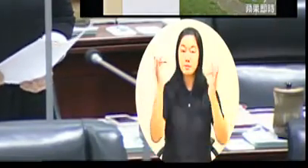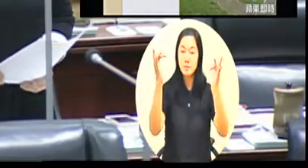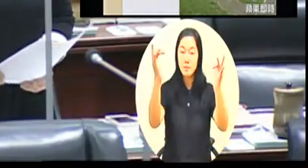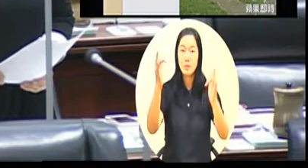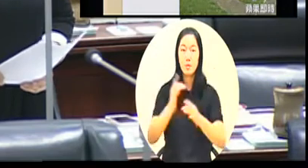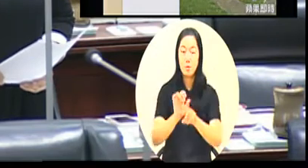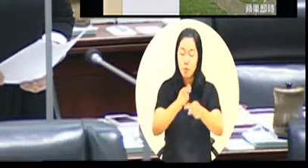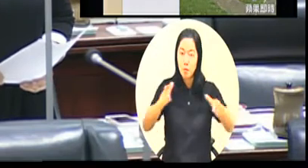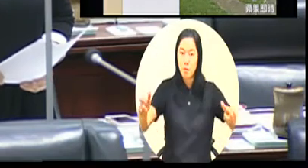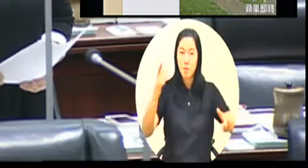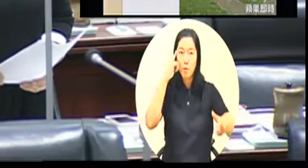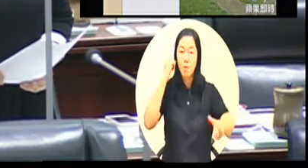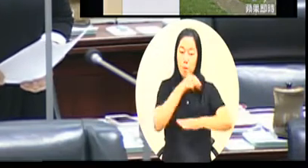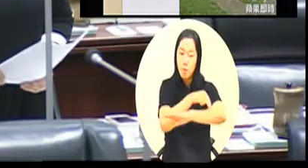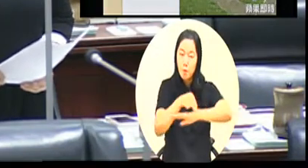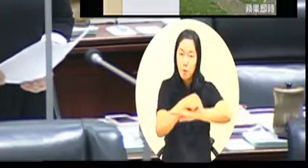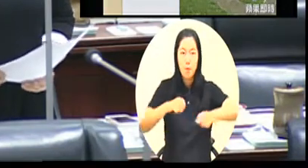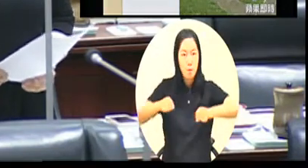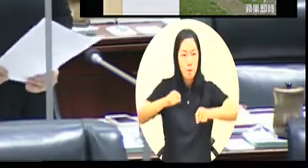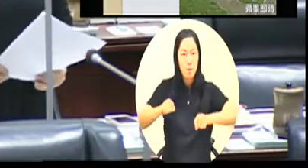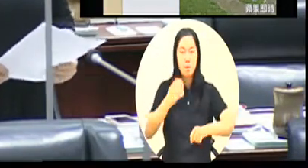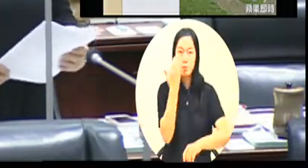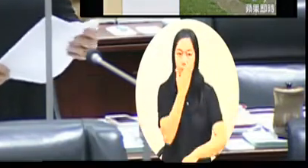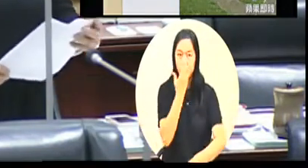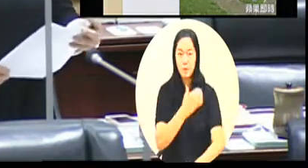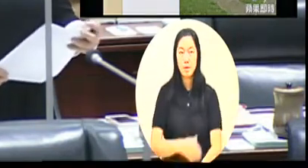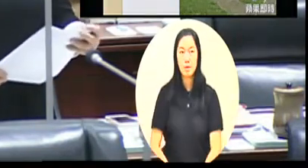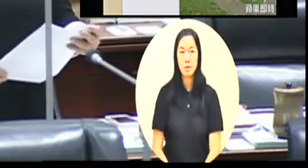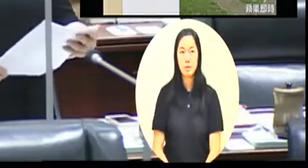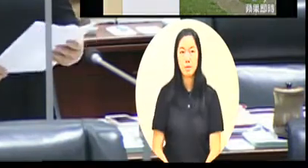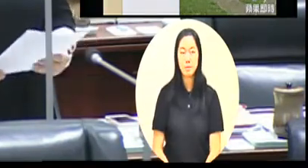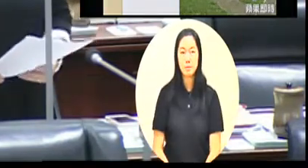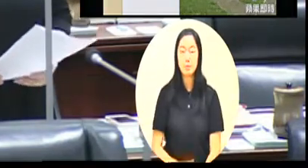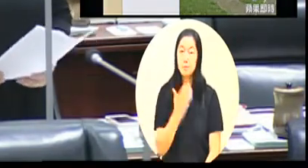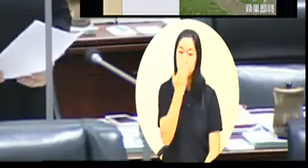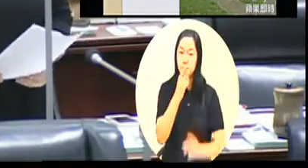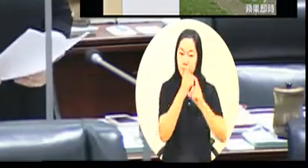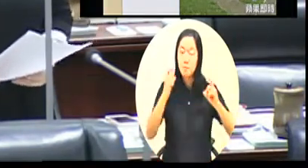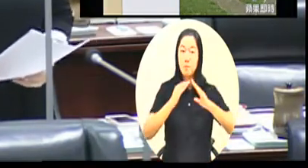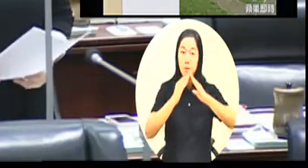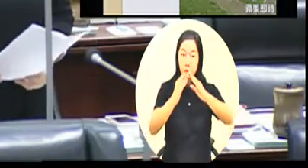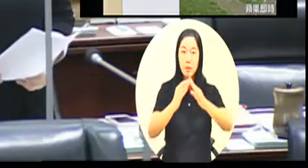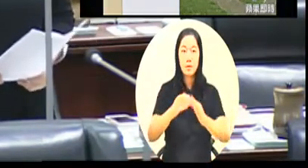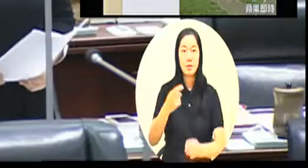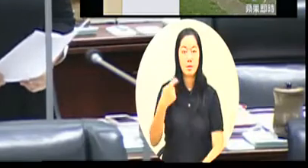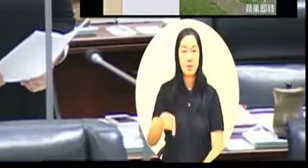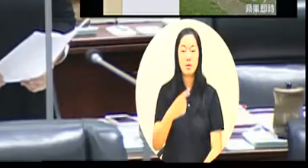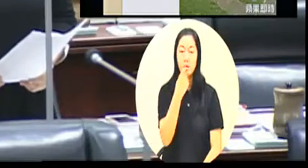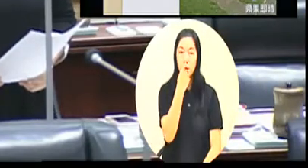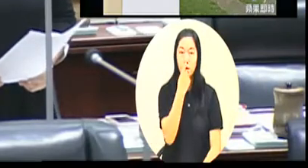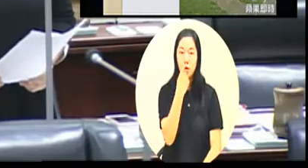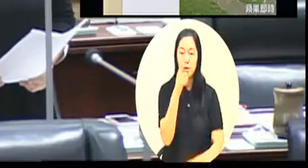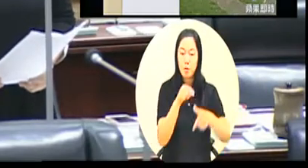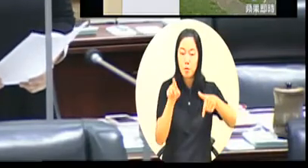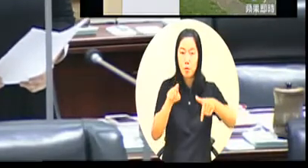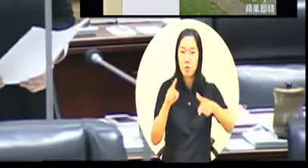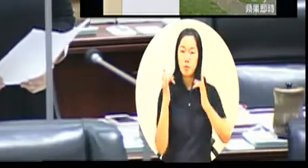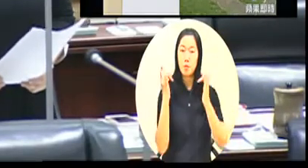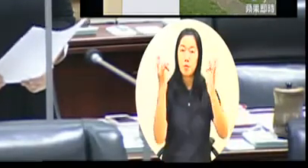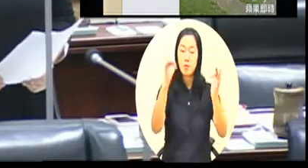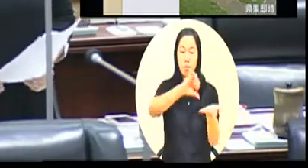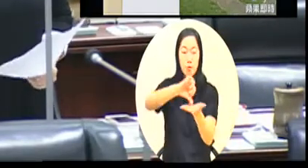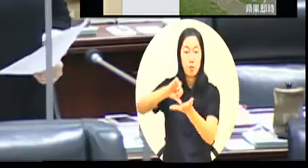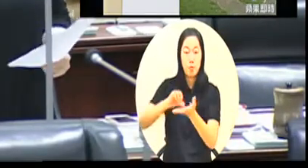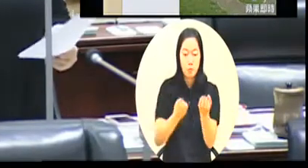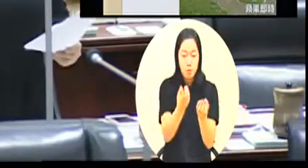这个规划哈，都非常的漂亮，美丽的城市，好的城市，在绿化的部分呢，都做得非常的成